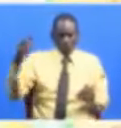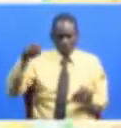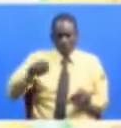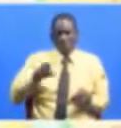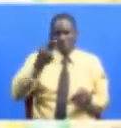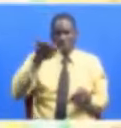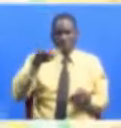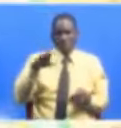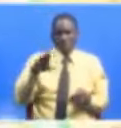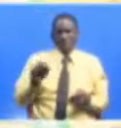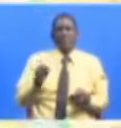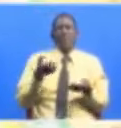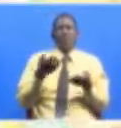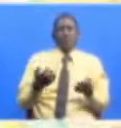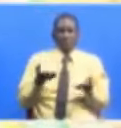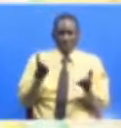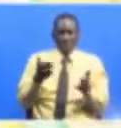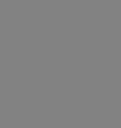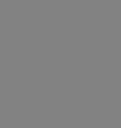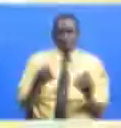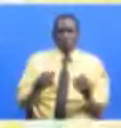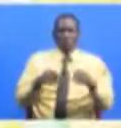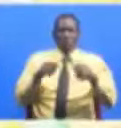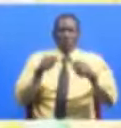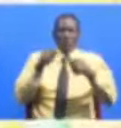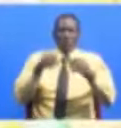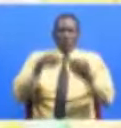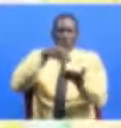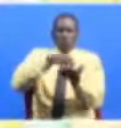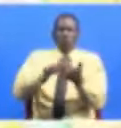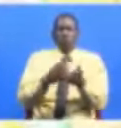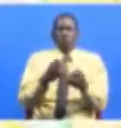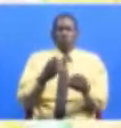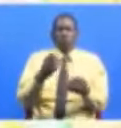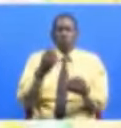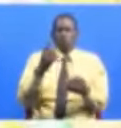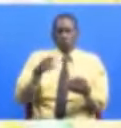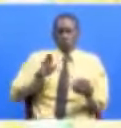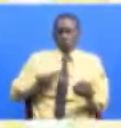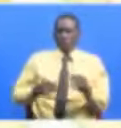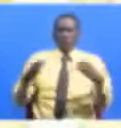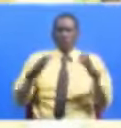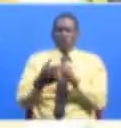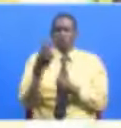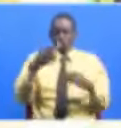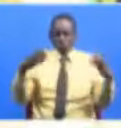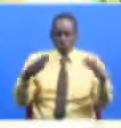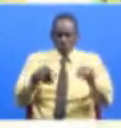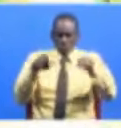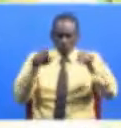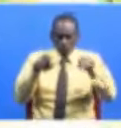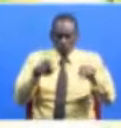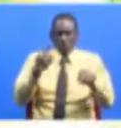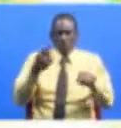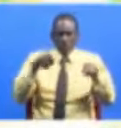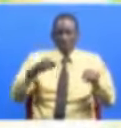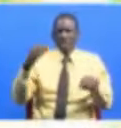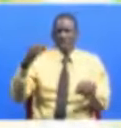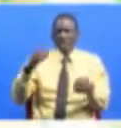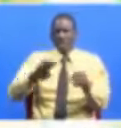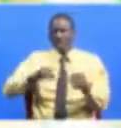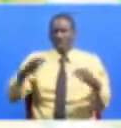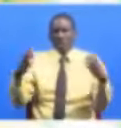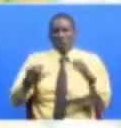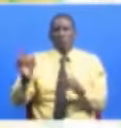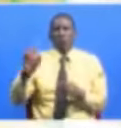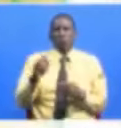ladies, tuko katika division 1 in latest team. Tuko na timu mbili, moja hapa Gilgil na nyingine kule Nairobi,